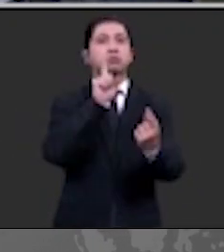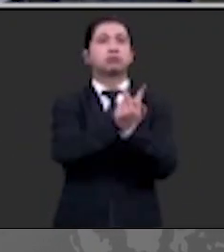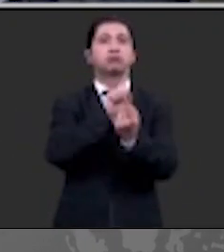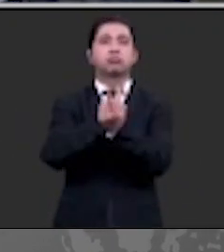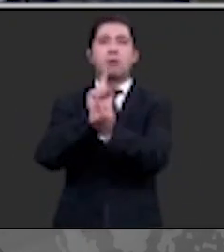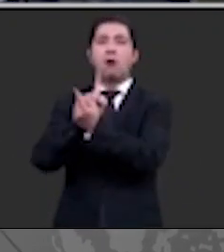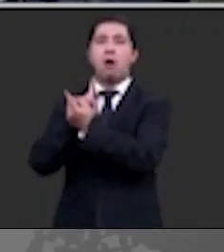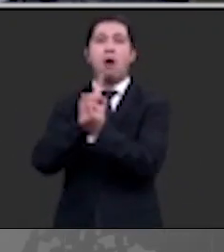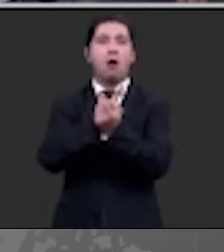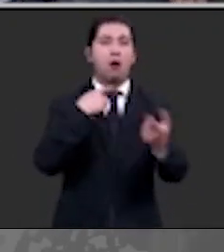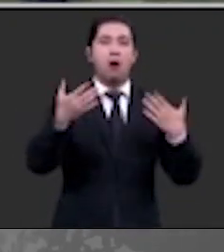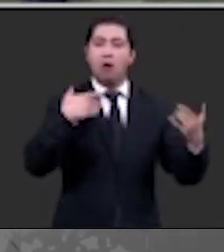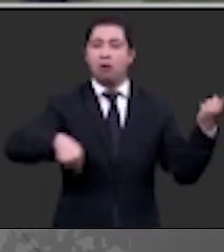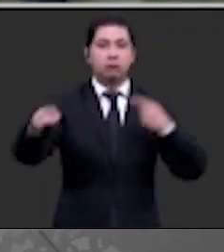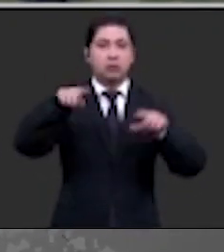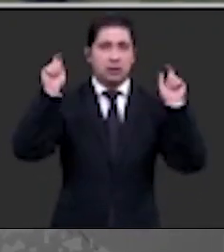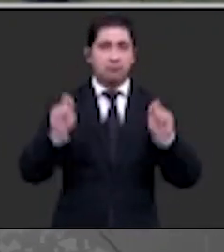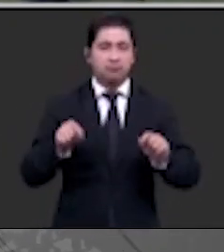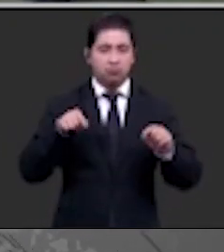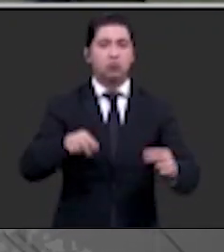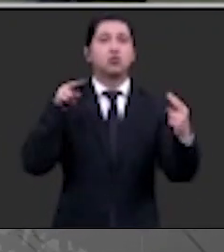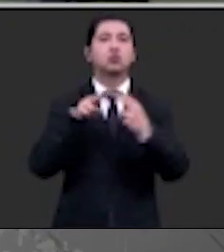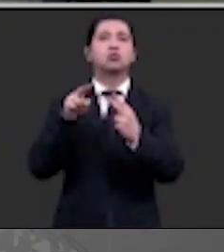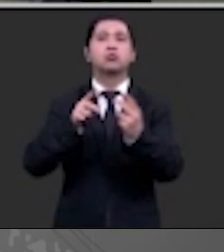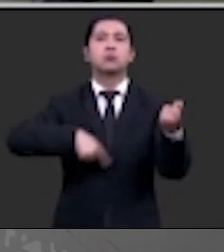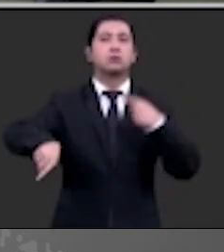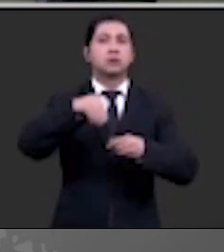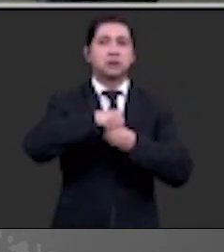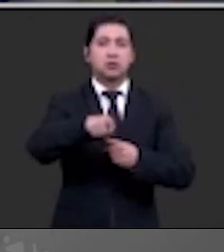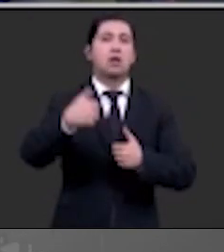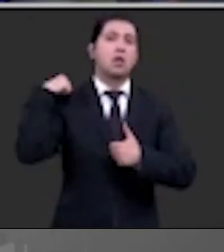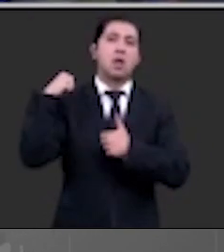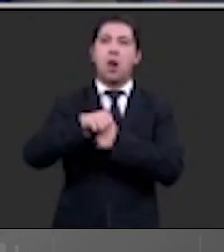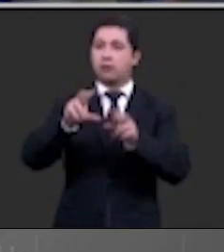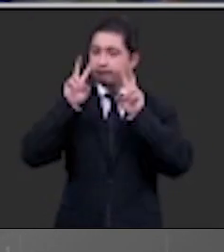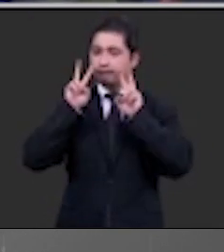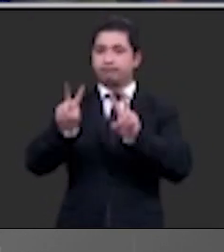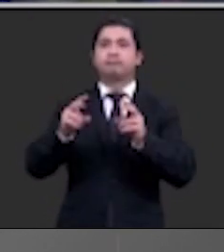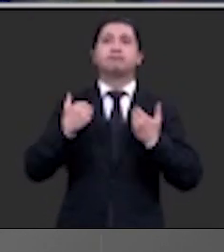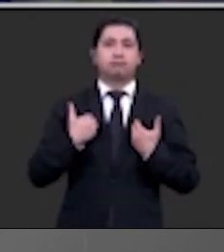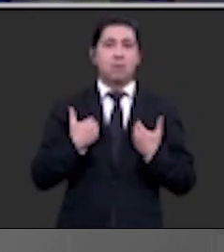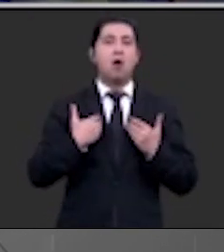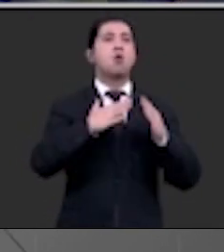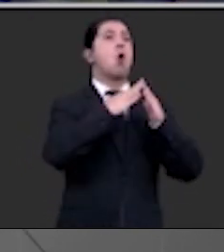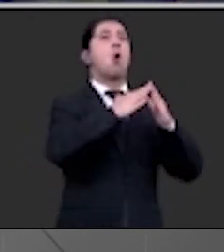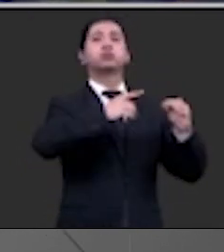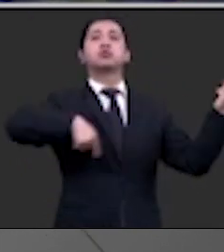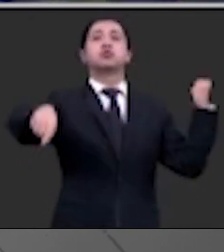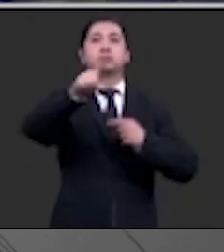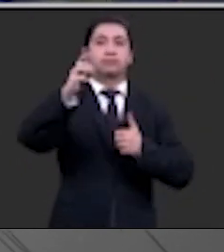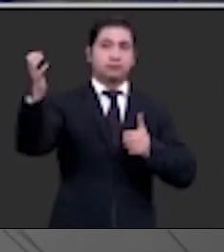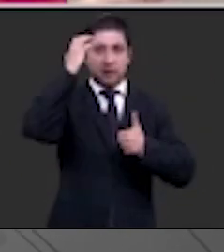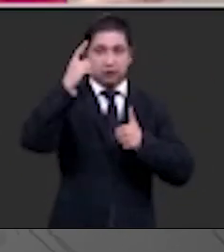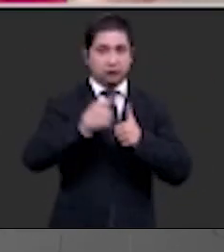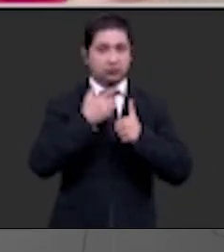gerçekleştirdik bu görüşmelerde bir kez daha gördük ki komşularımız başta olmak